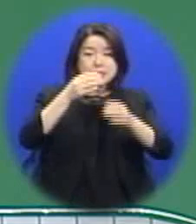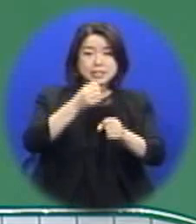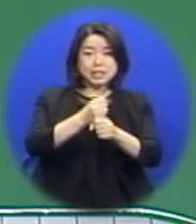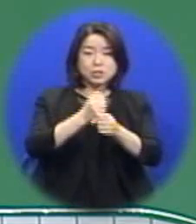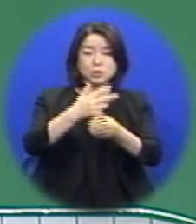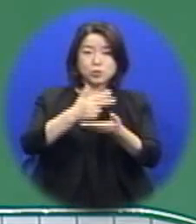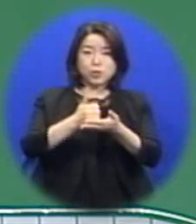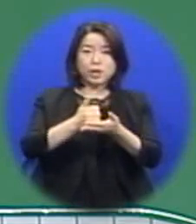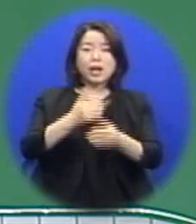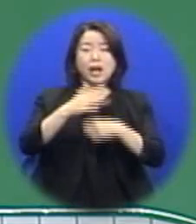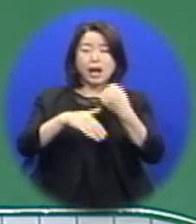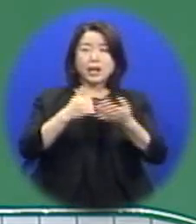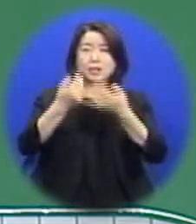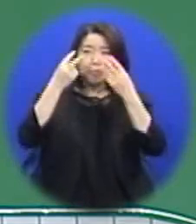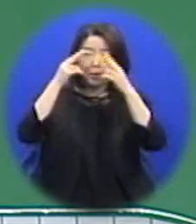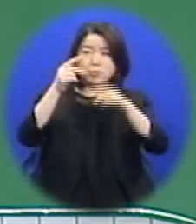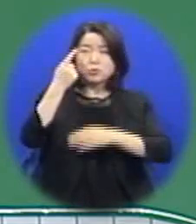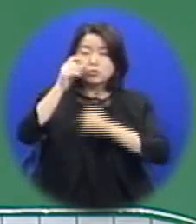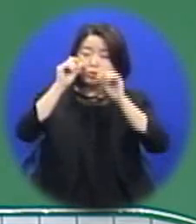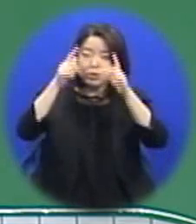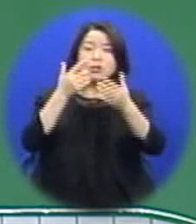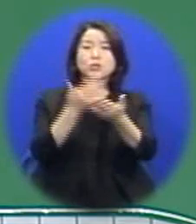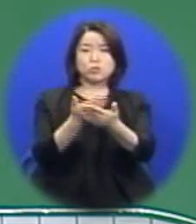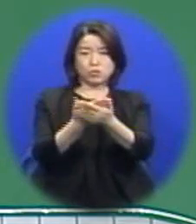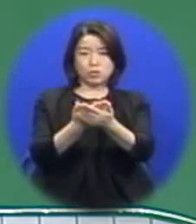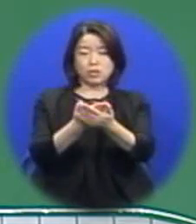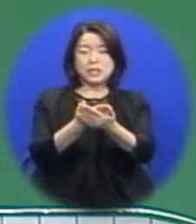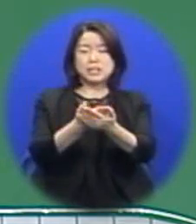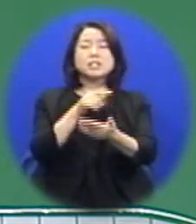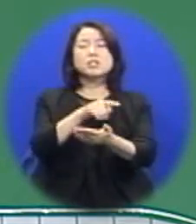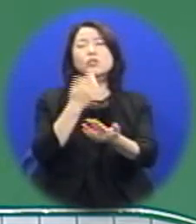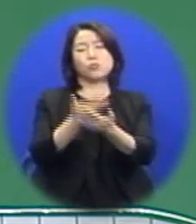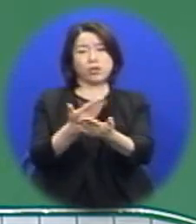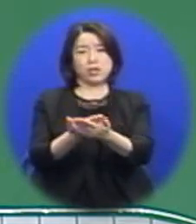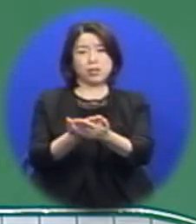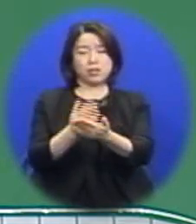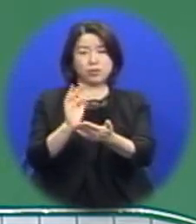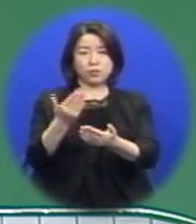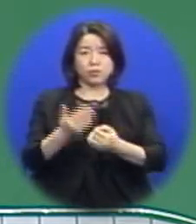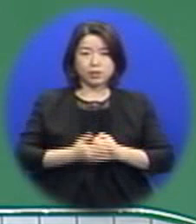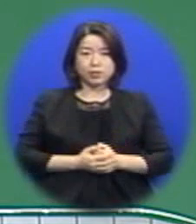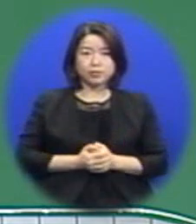하나님을 바라보는 눈을 열어주세요. 구하셔야 하는 거예요.